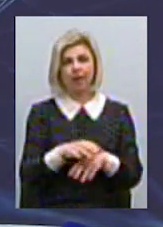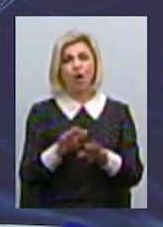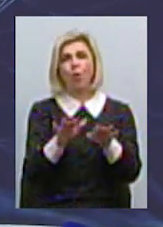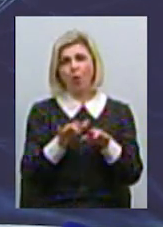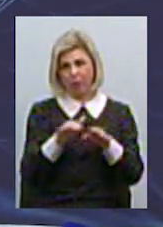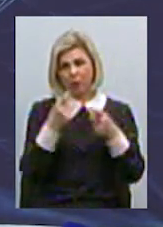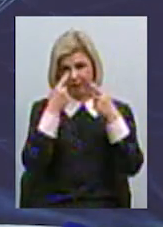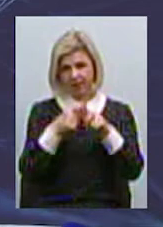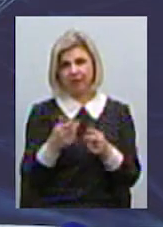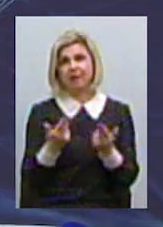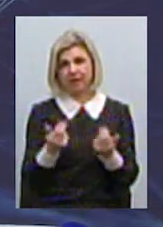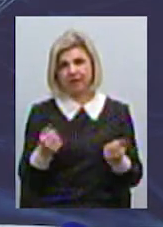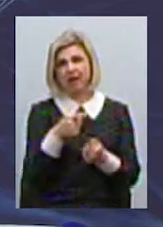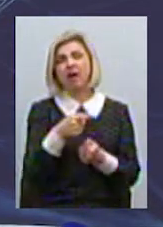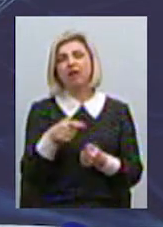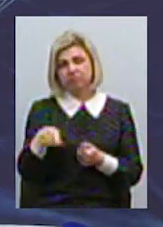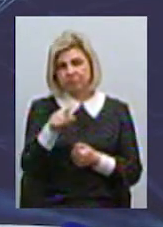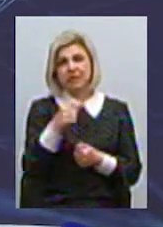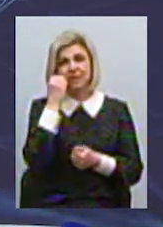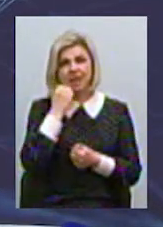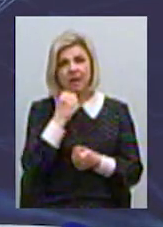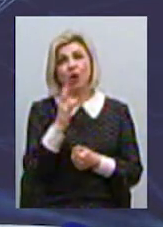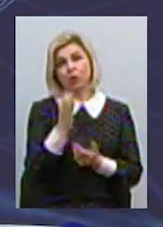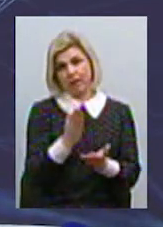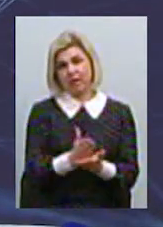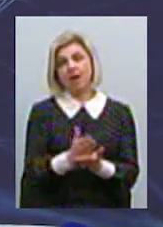так, вона застаріла, але